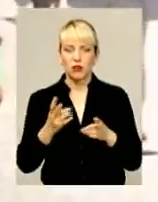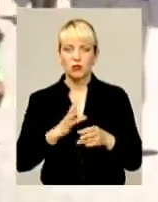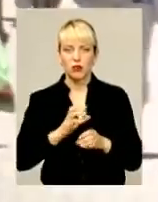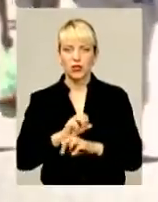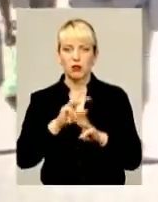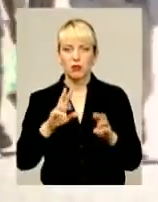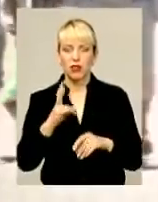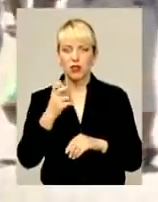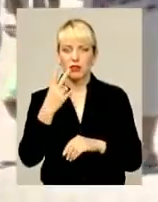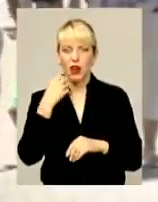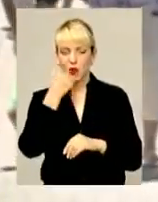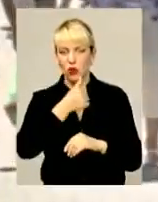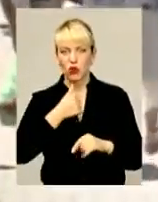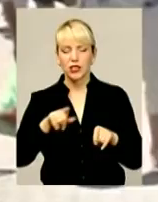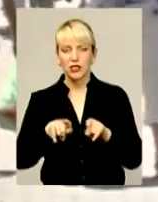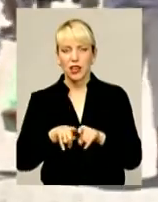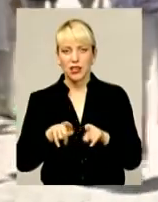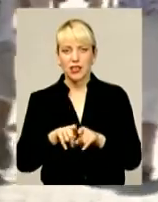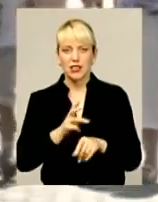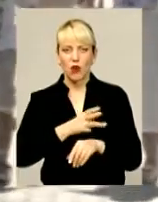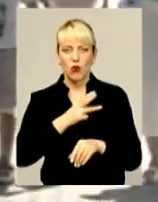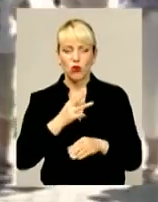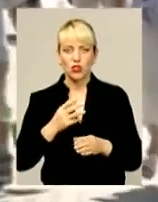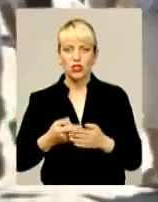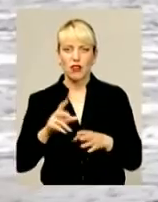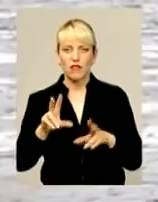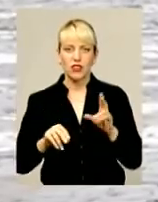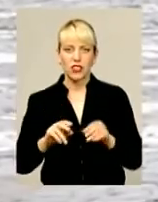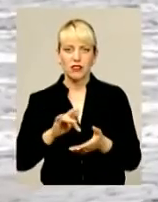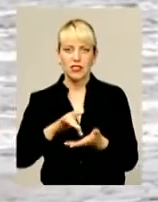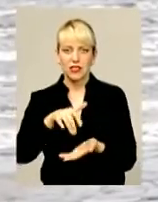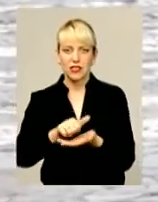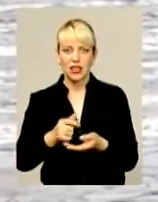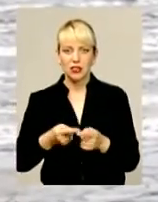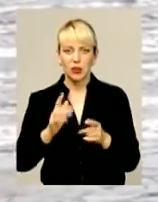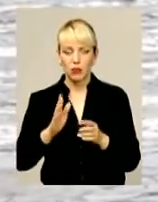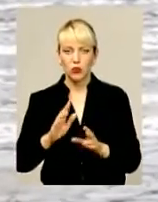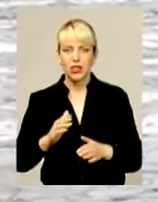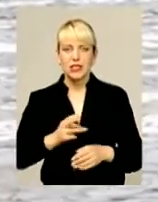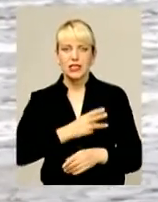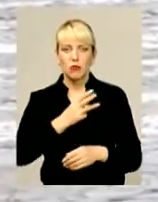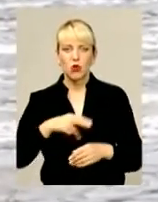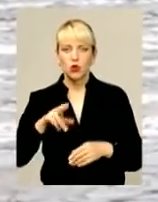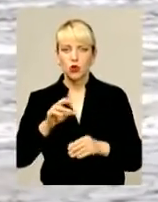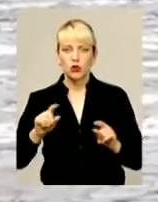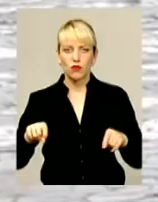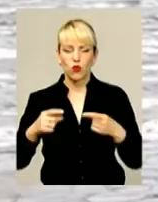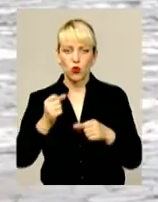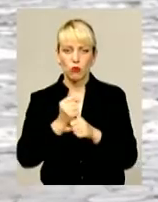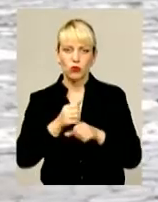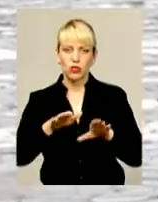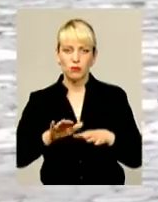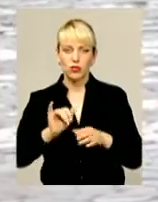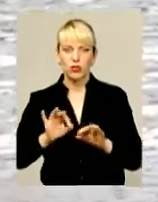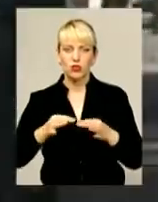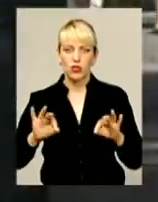щонайменше на два роки. Таке своєрідне заохочення, вважають службі зайнятості краю, стимулюватиме не лише до створення робочих місць, а й